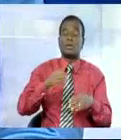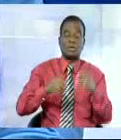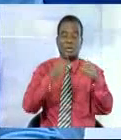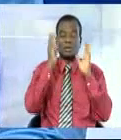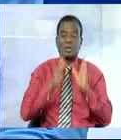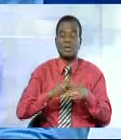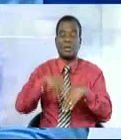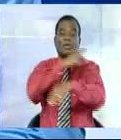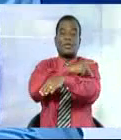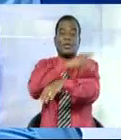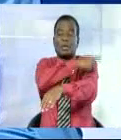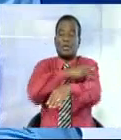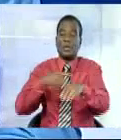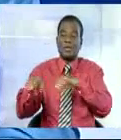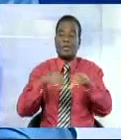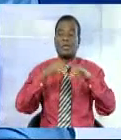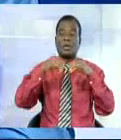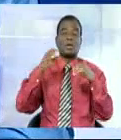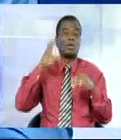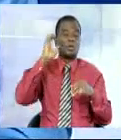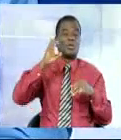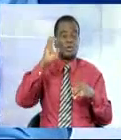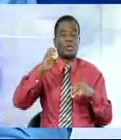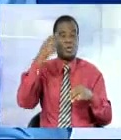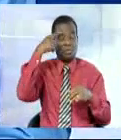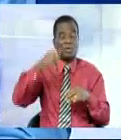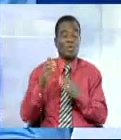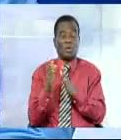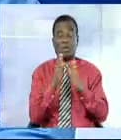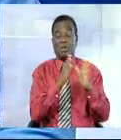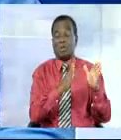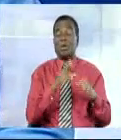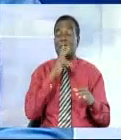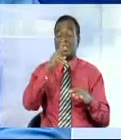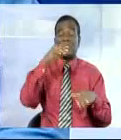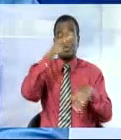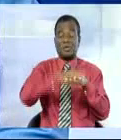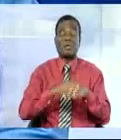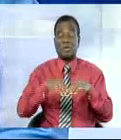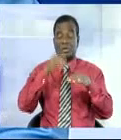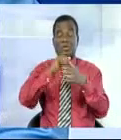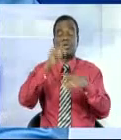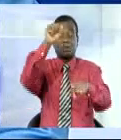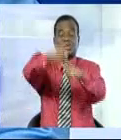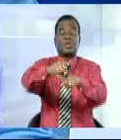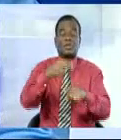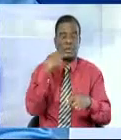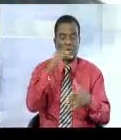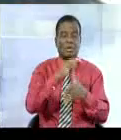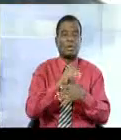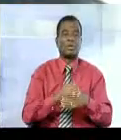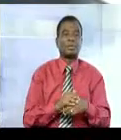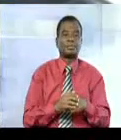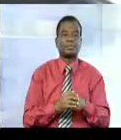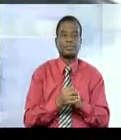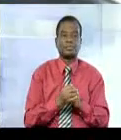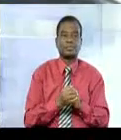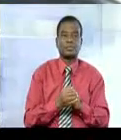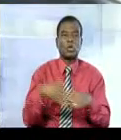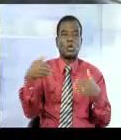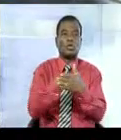une conférence de presse pour rétablir la vérité sur les faits. Plus de détails avec Patricia Obou Etia.